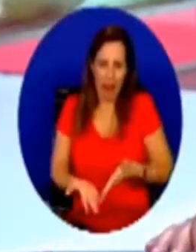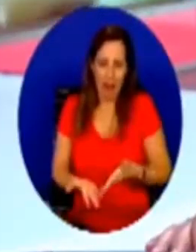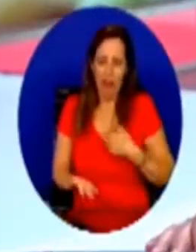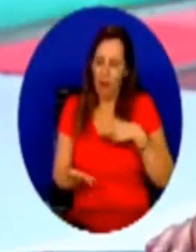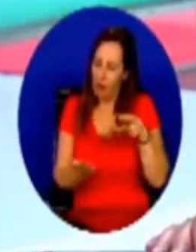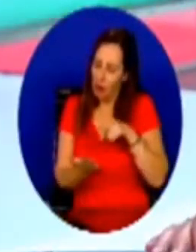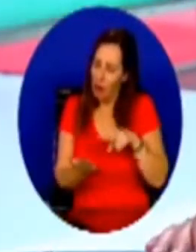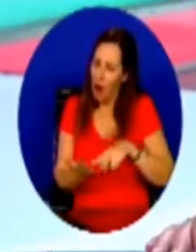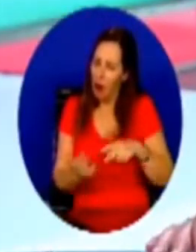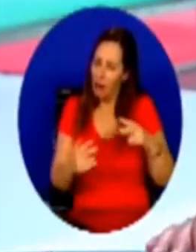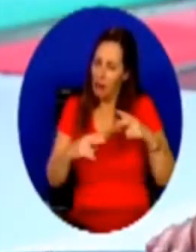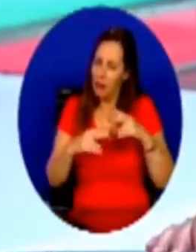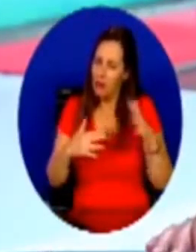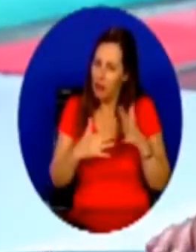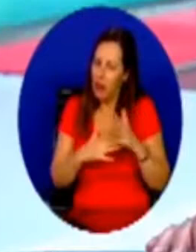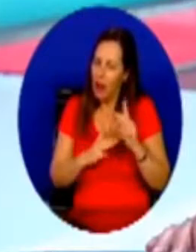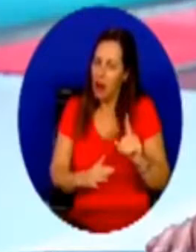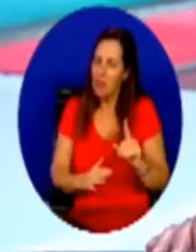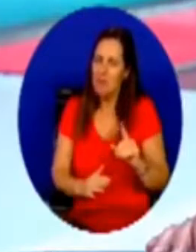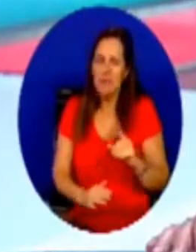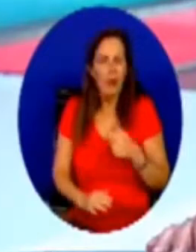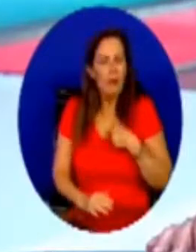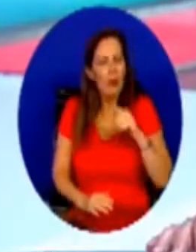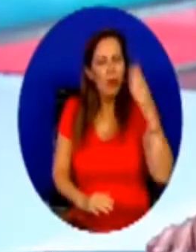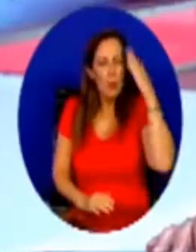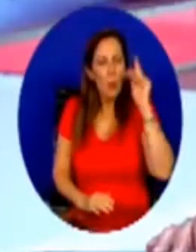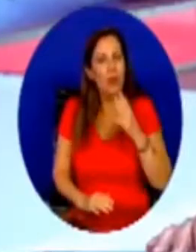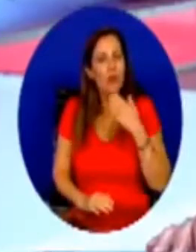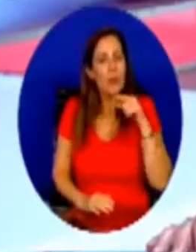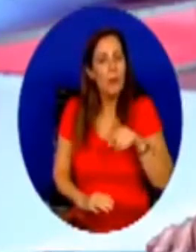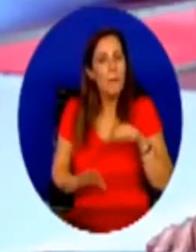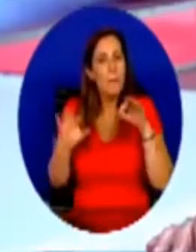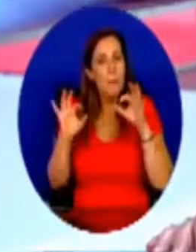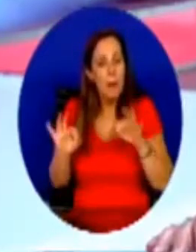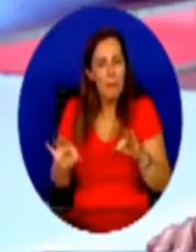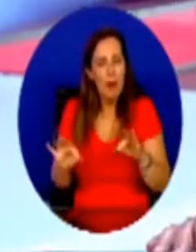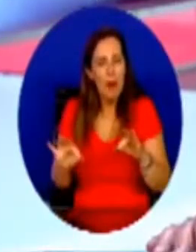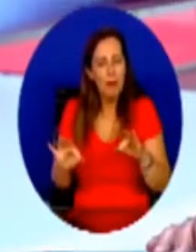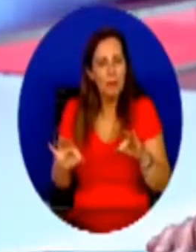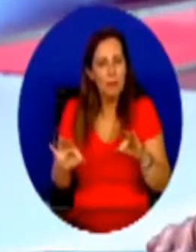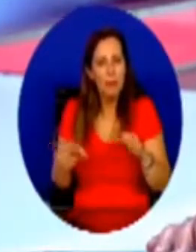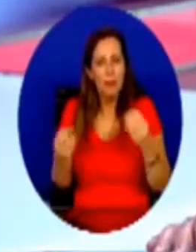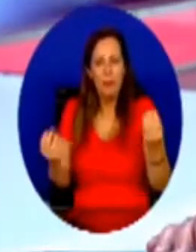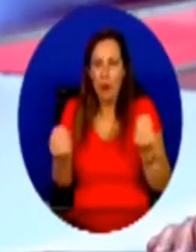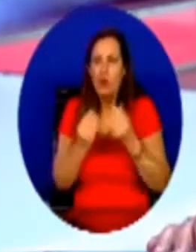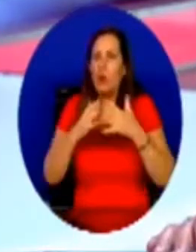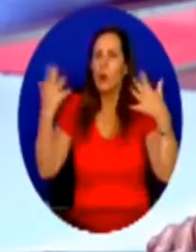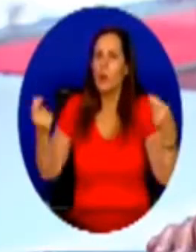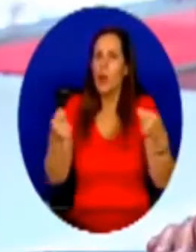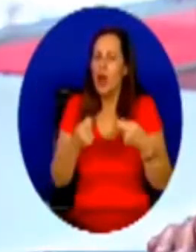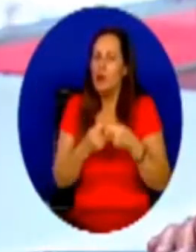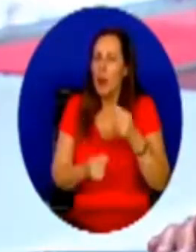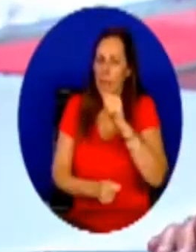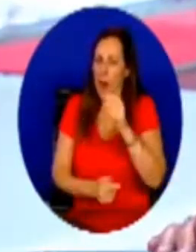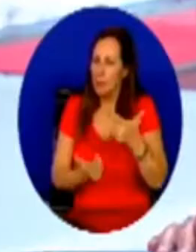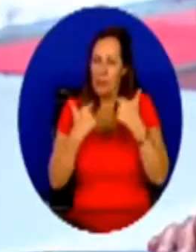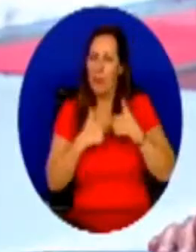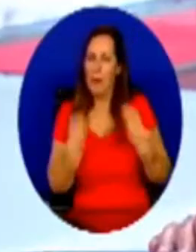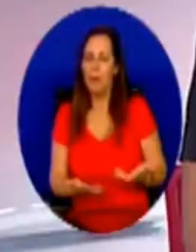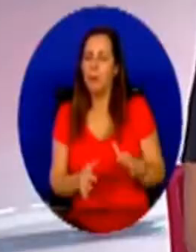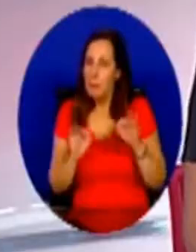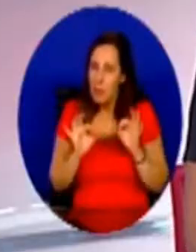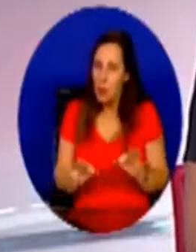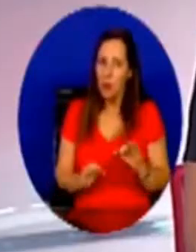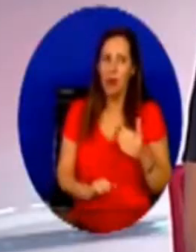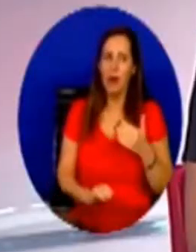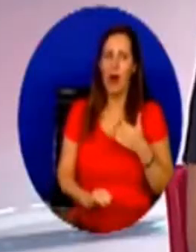את התחקיר לקראת הרעיון הזה, ולא הייתי מודע לזה שישראלי בעצם מעצמת על. לגמרי. בנושא מים. תסבירי לי למה. בדיוק.